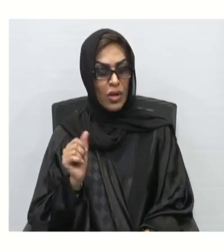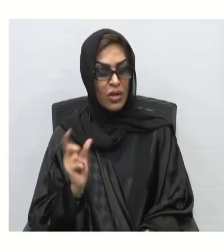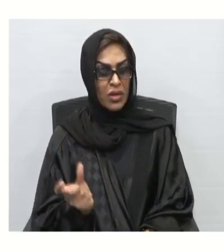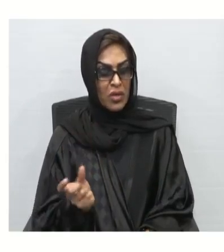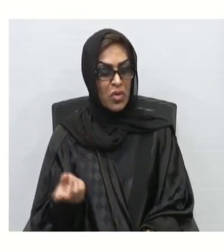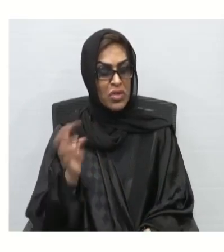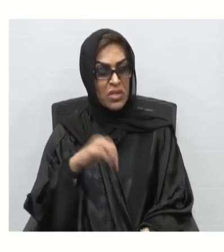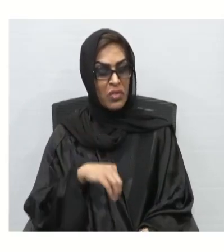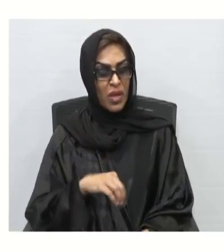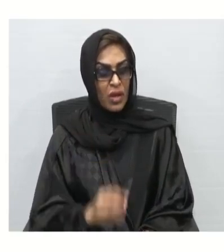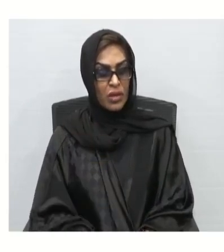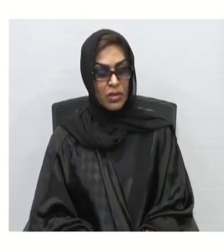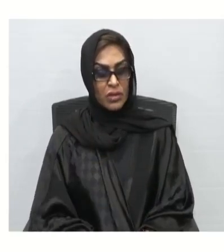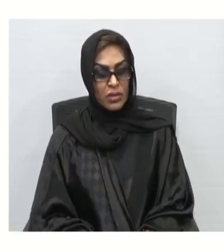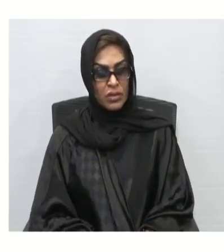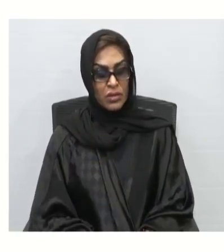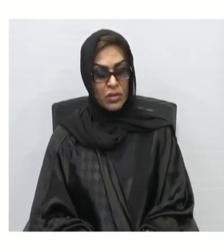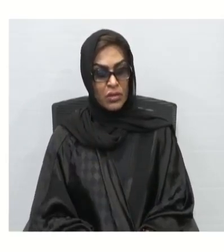الاستبدال والاسترجاع